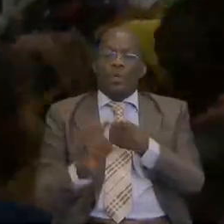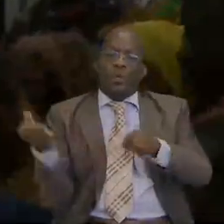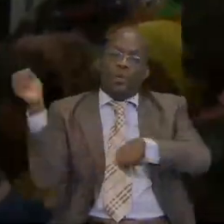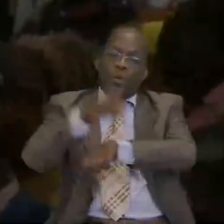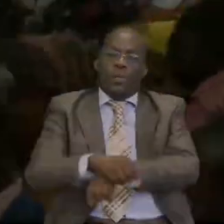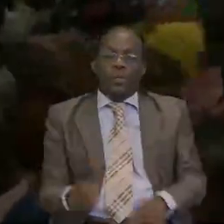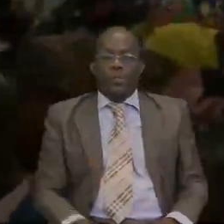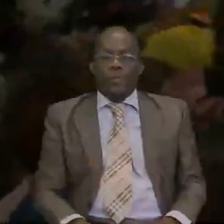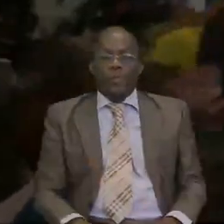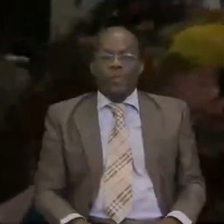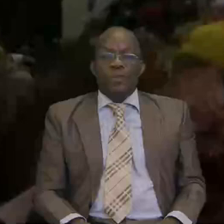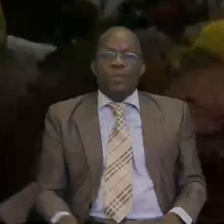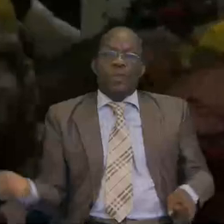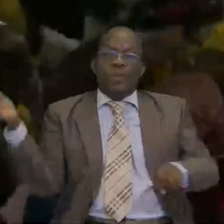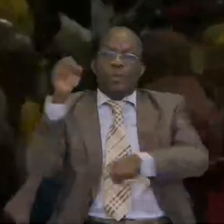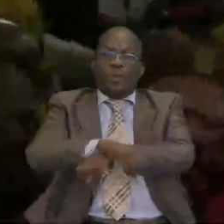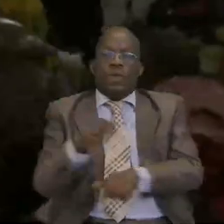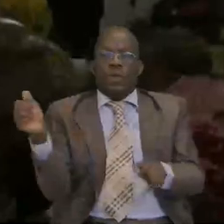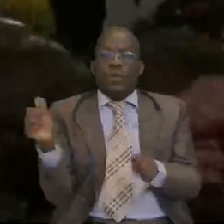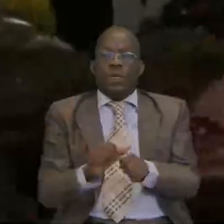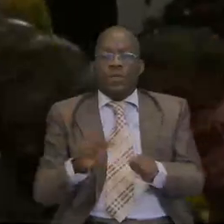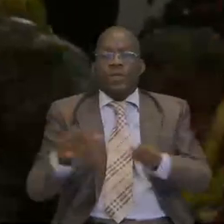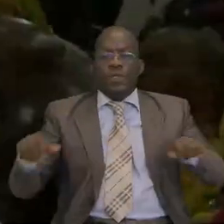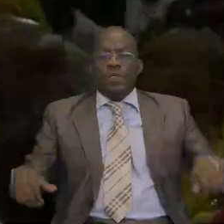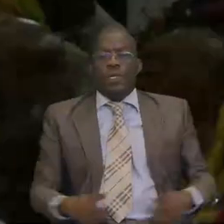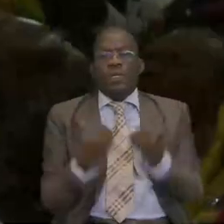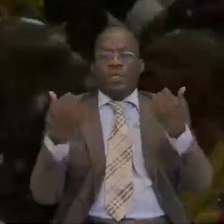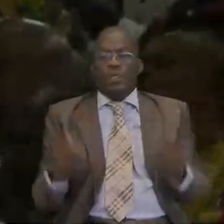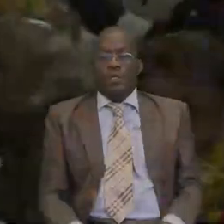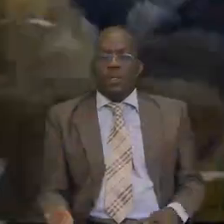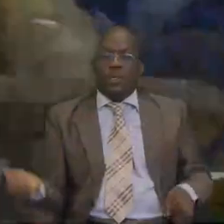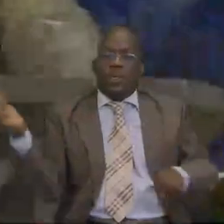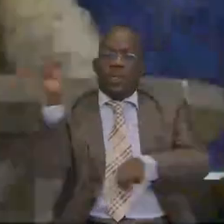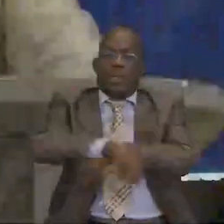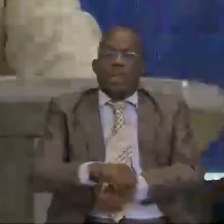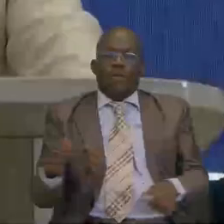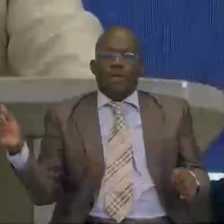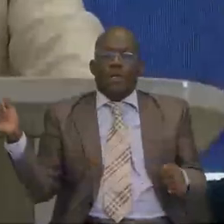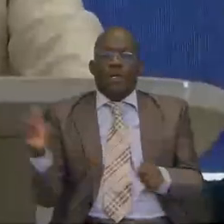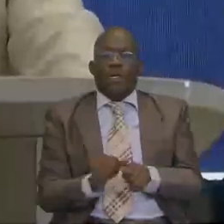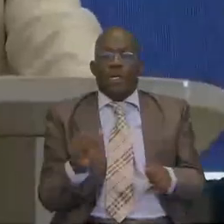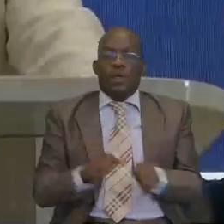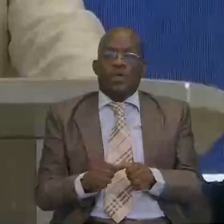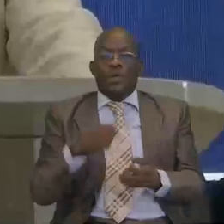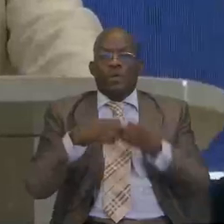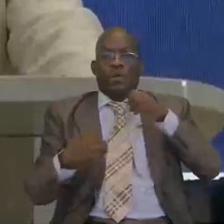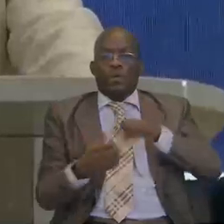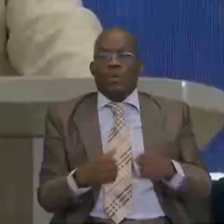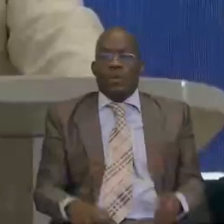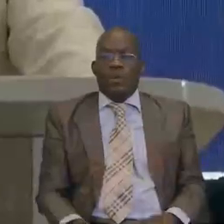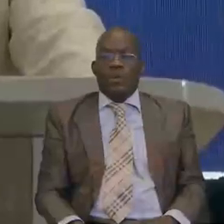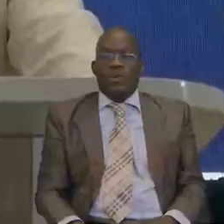La puissance pour vaincre chaque défi, pour vaincre toutes les difficultés,